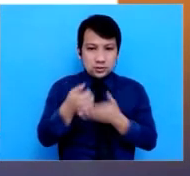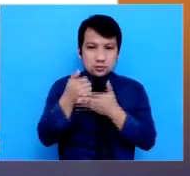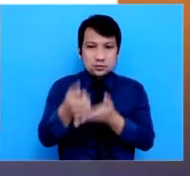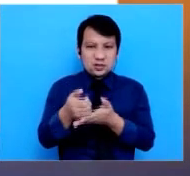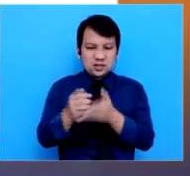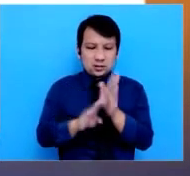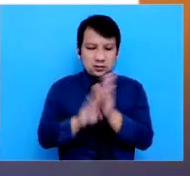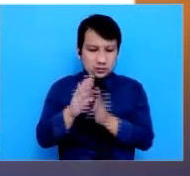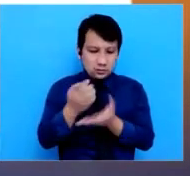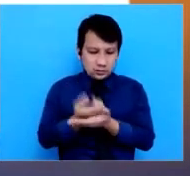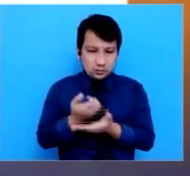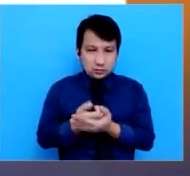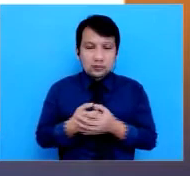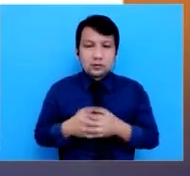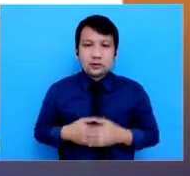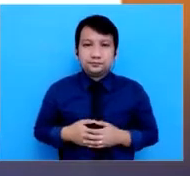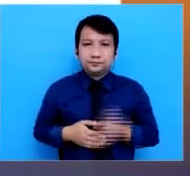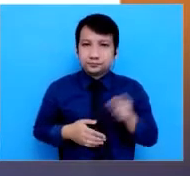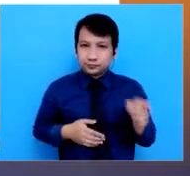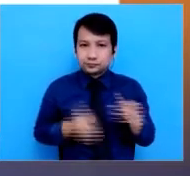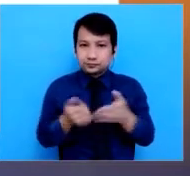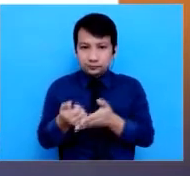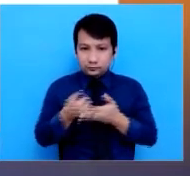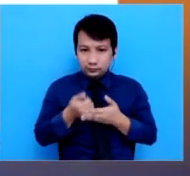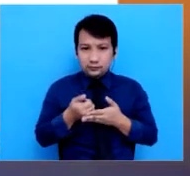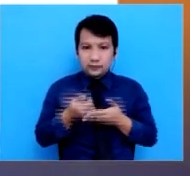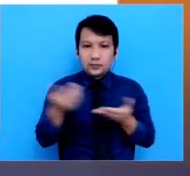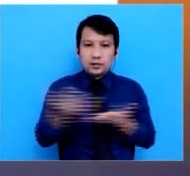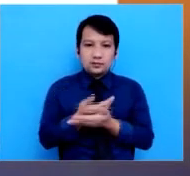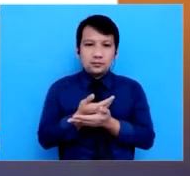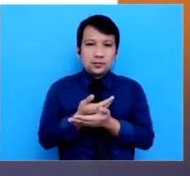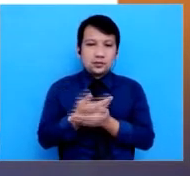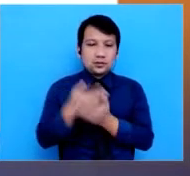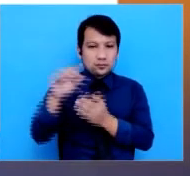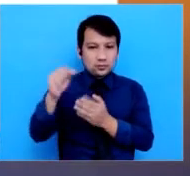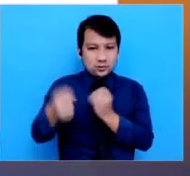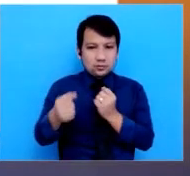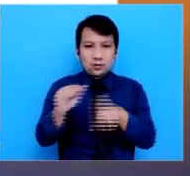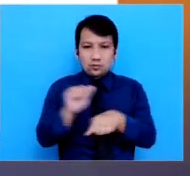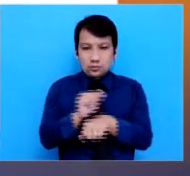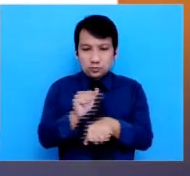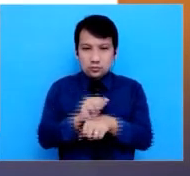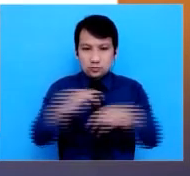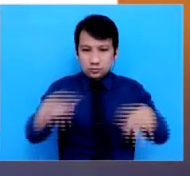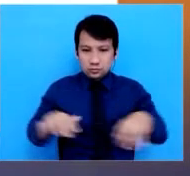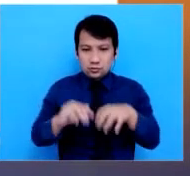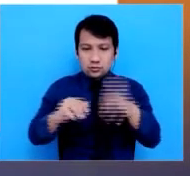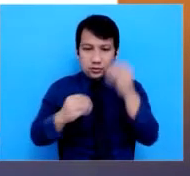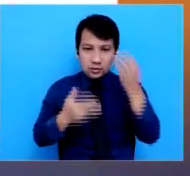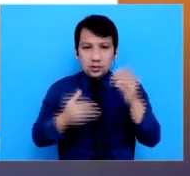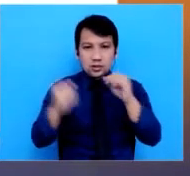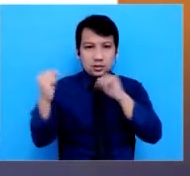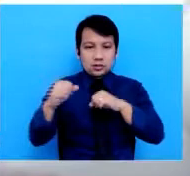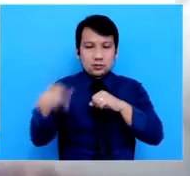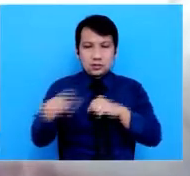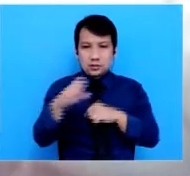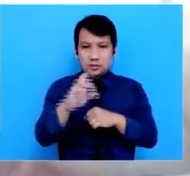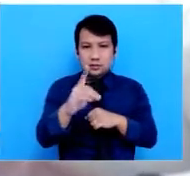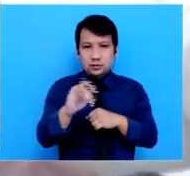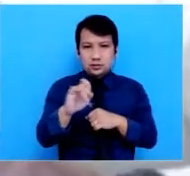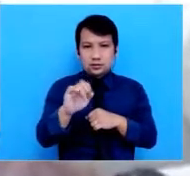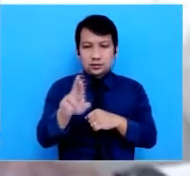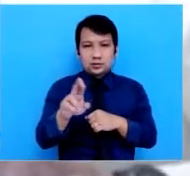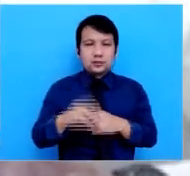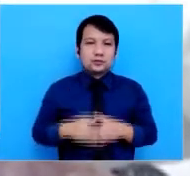ekonomiya. Anila makakakuha ito ng mga bagong investments at trabaho. Bagay na sa ayunan ng DENR. We